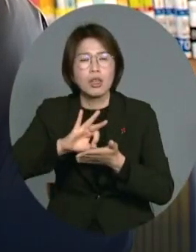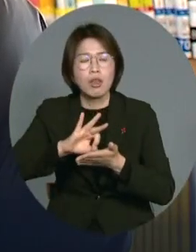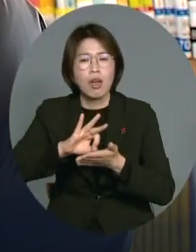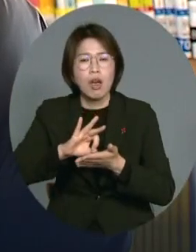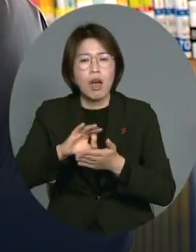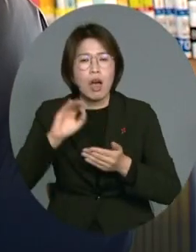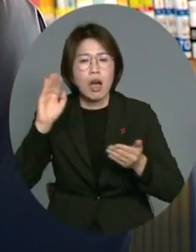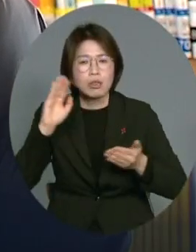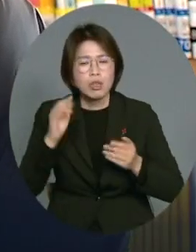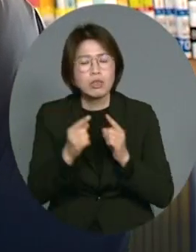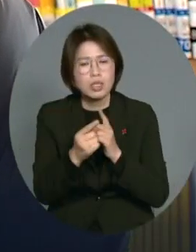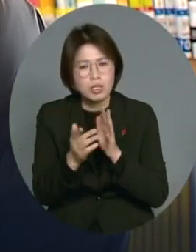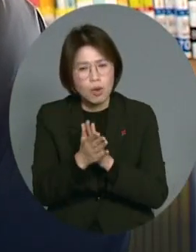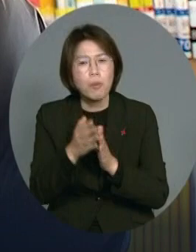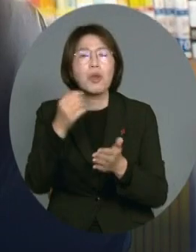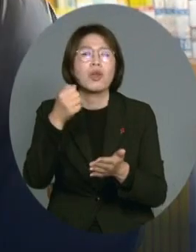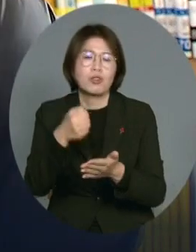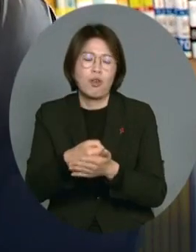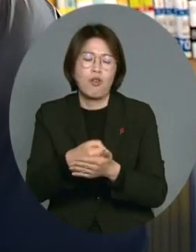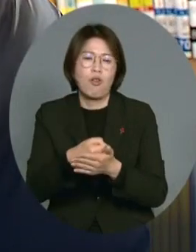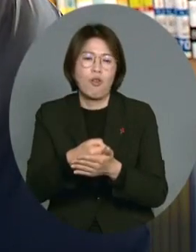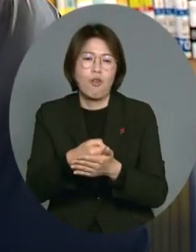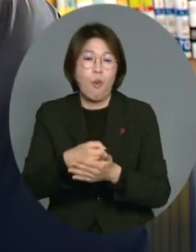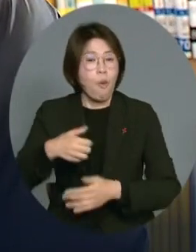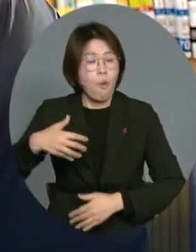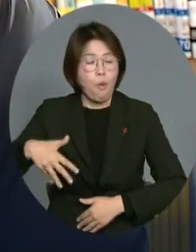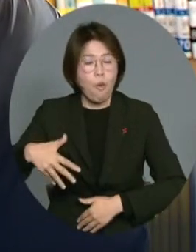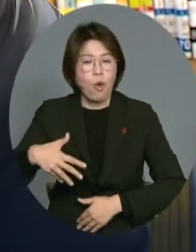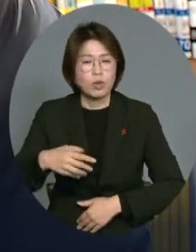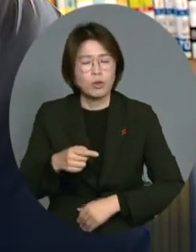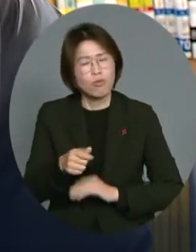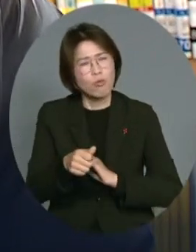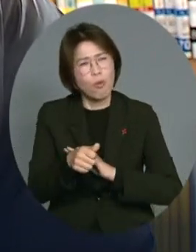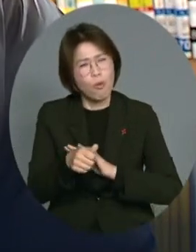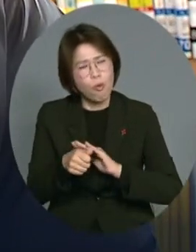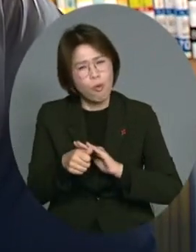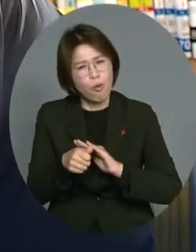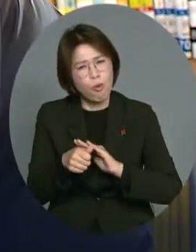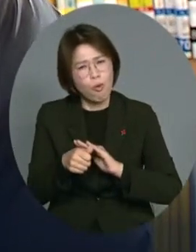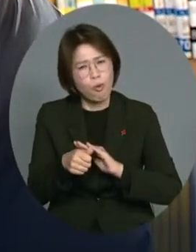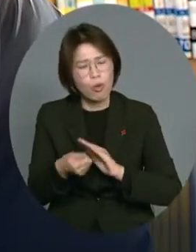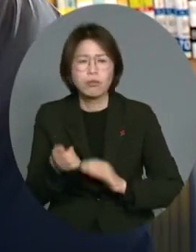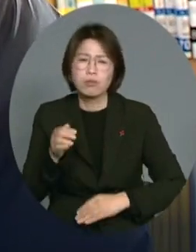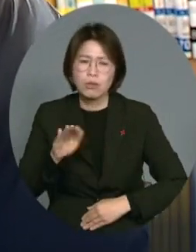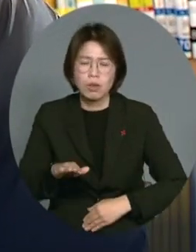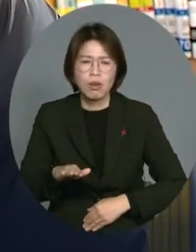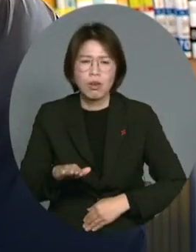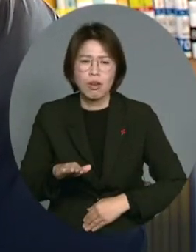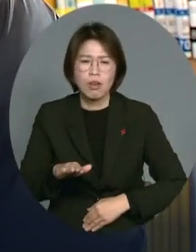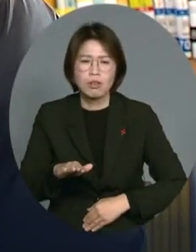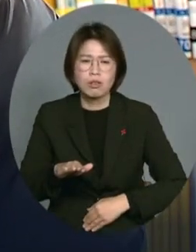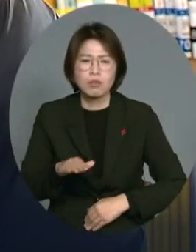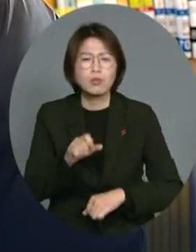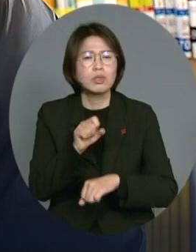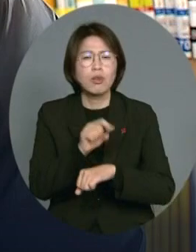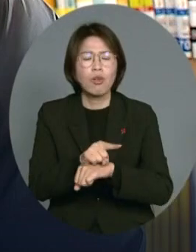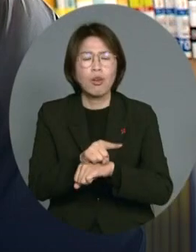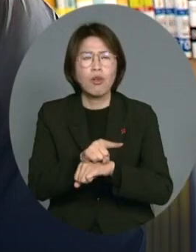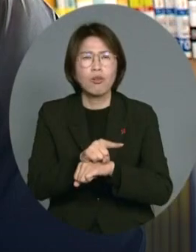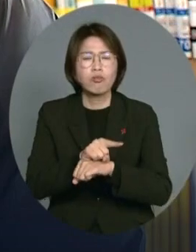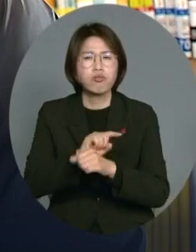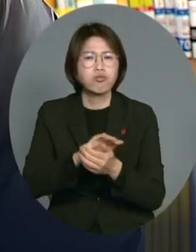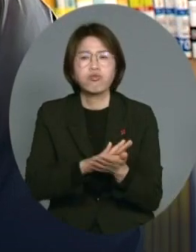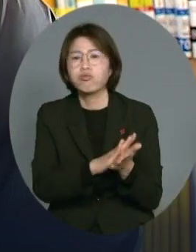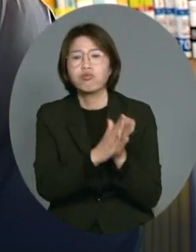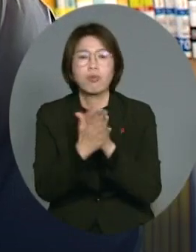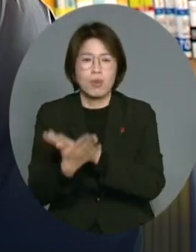관여를 하는 게 엄청 인상적이었고 소심하기도 하고 그렇게 적극적인 아이가 아니었는데 진짜 많이 바뀌었어요. 애가 약간 그